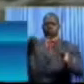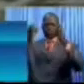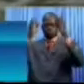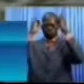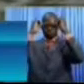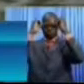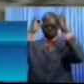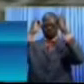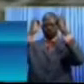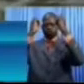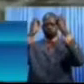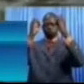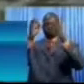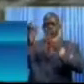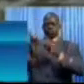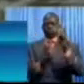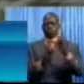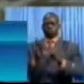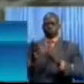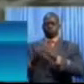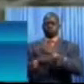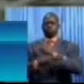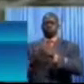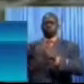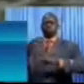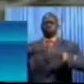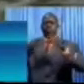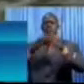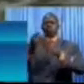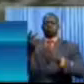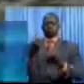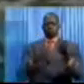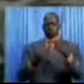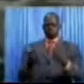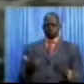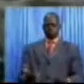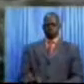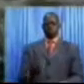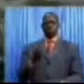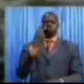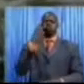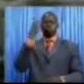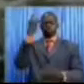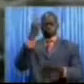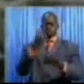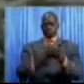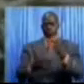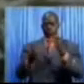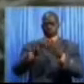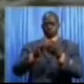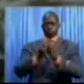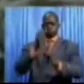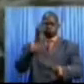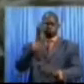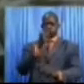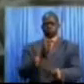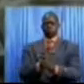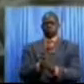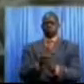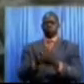des infrastructures à venir sur le lieu pour voir quelle est la cause exacte de cette